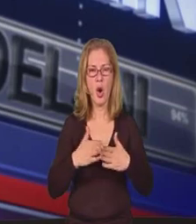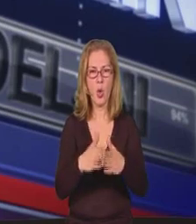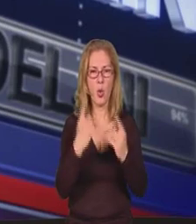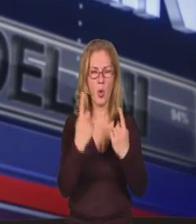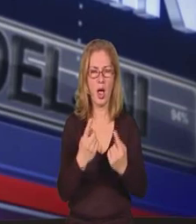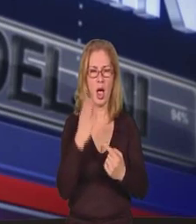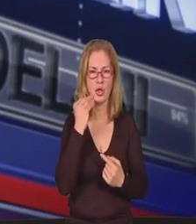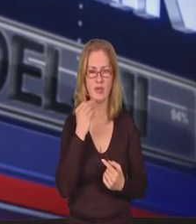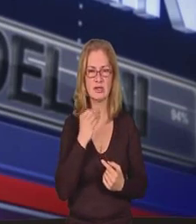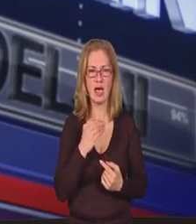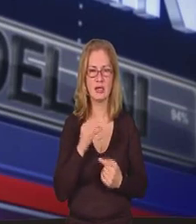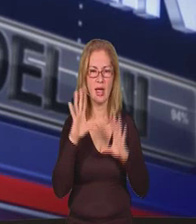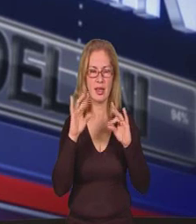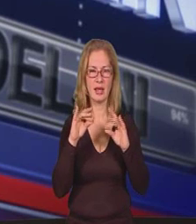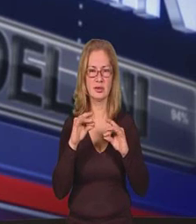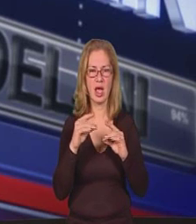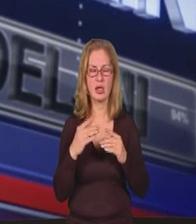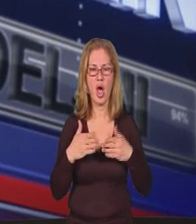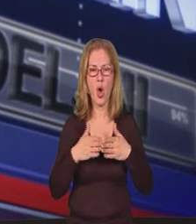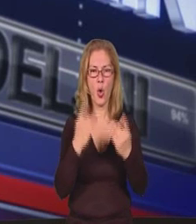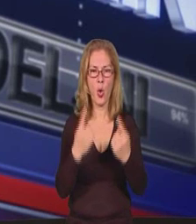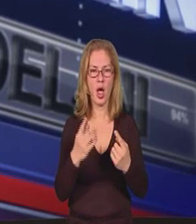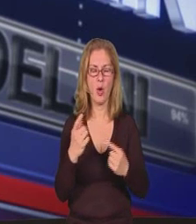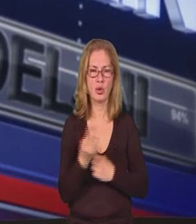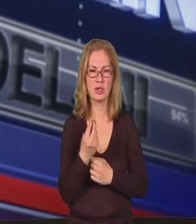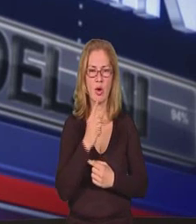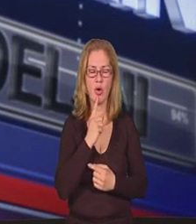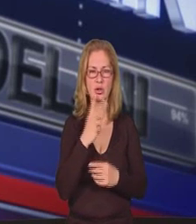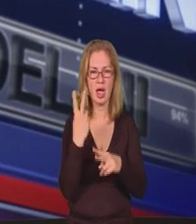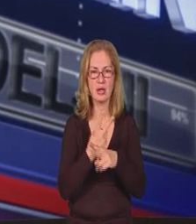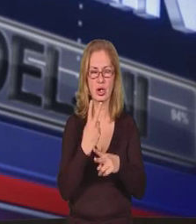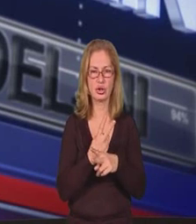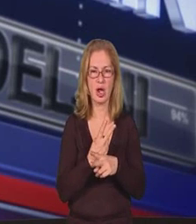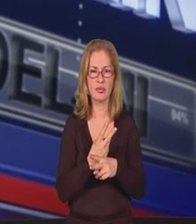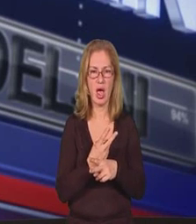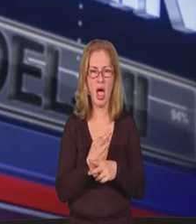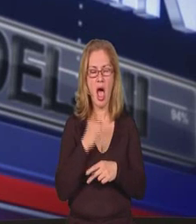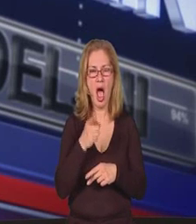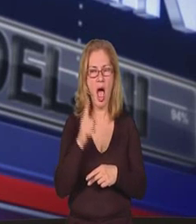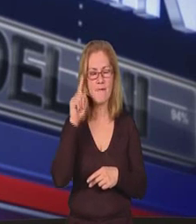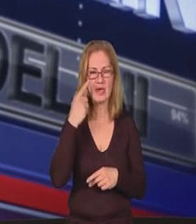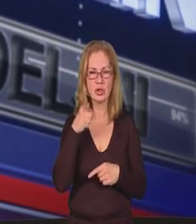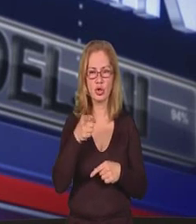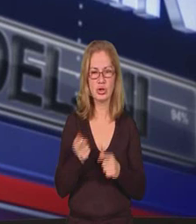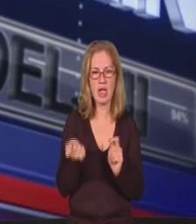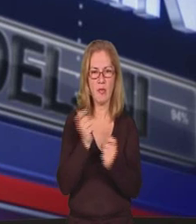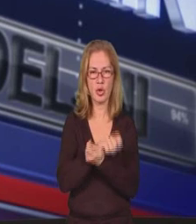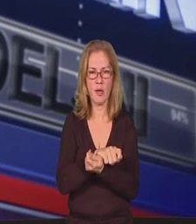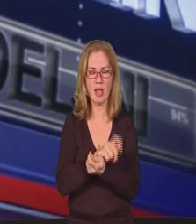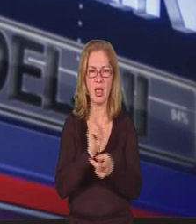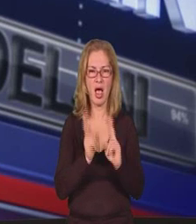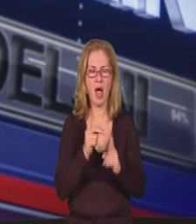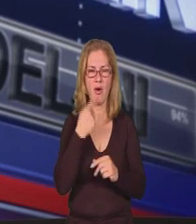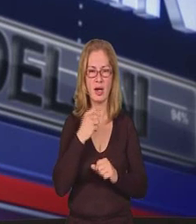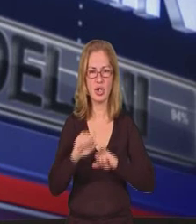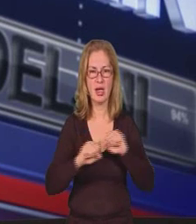Luka Novi Sad jedna je od 10 luka u Srbiji koja je u državnom vlasništvu, ali su sve naznake da će to uskoro da se promeni.